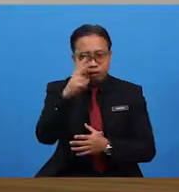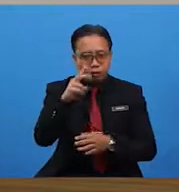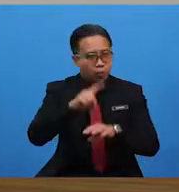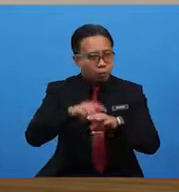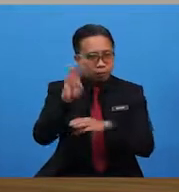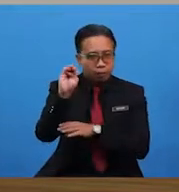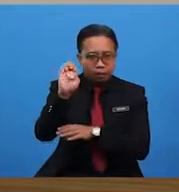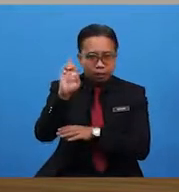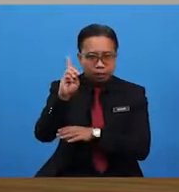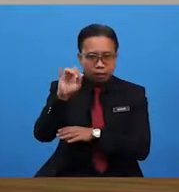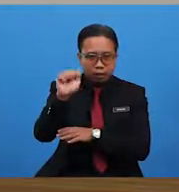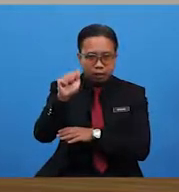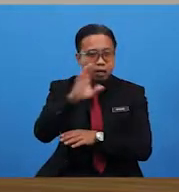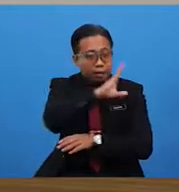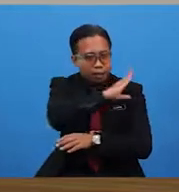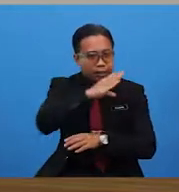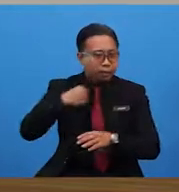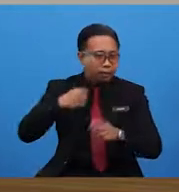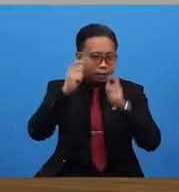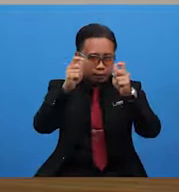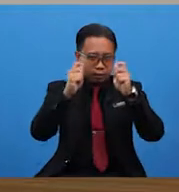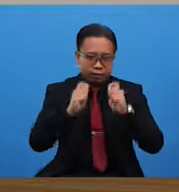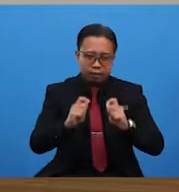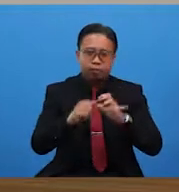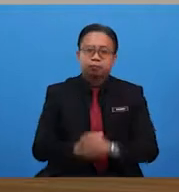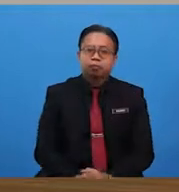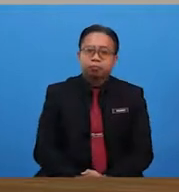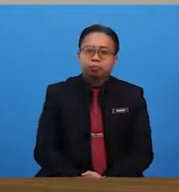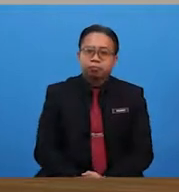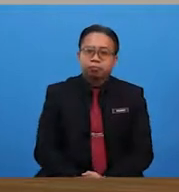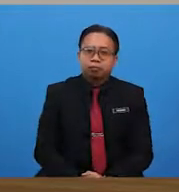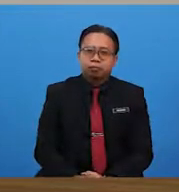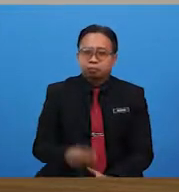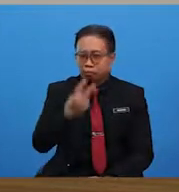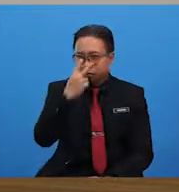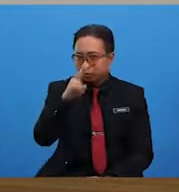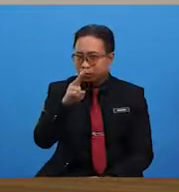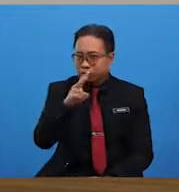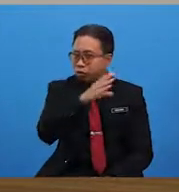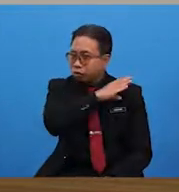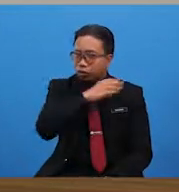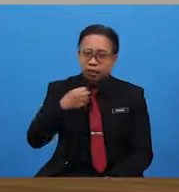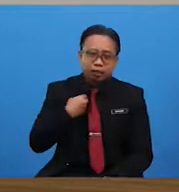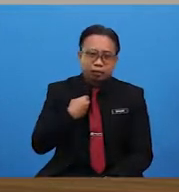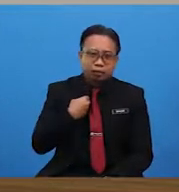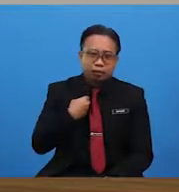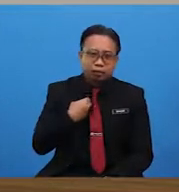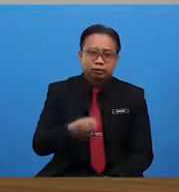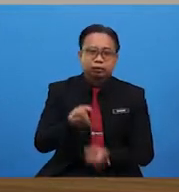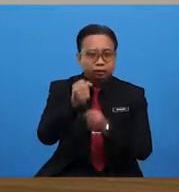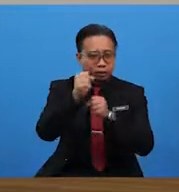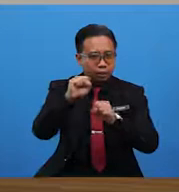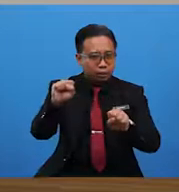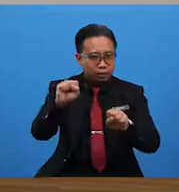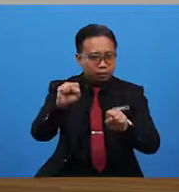media dan teknik mengaplikasikan pendekatan penyelidikan dan juga penyelesaian